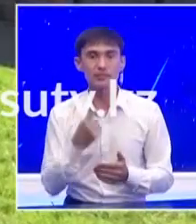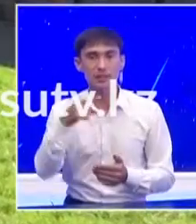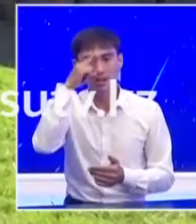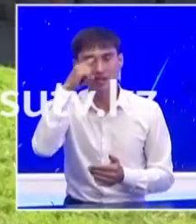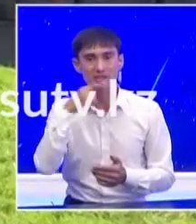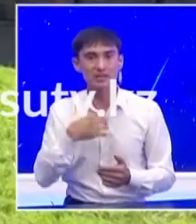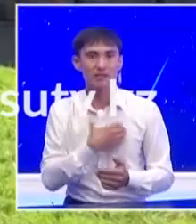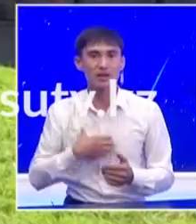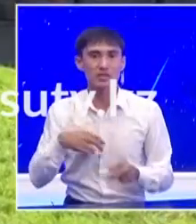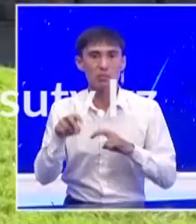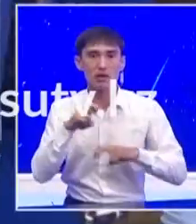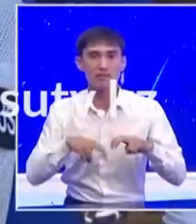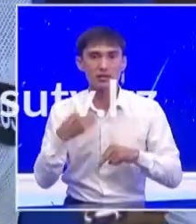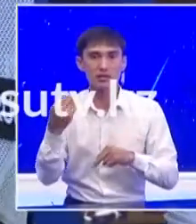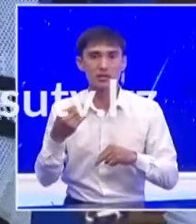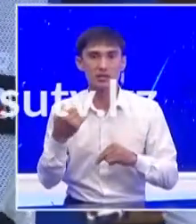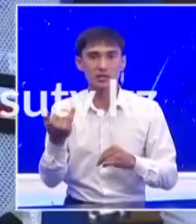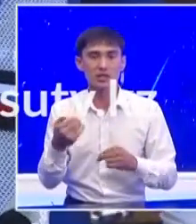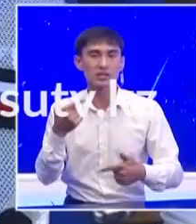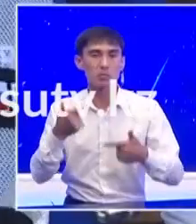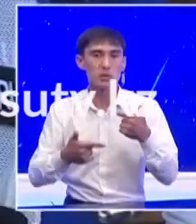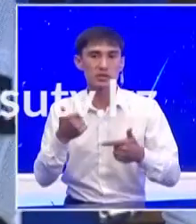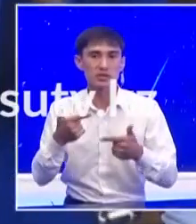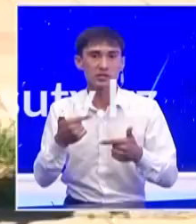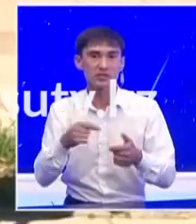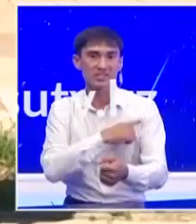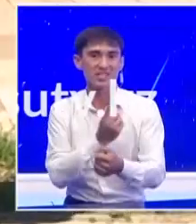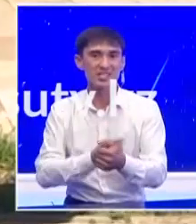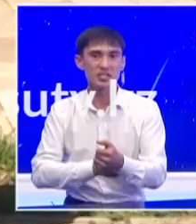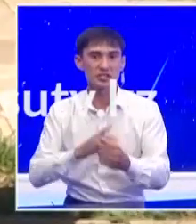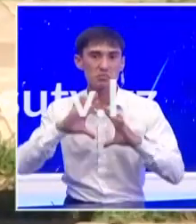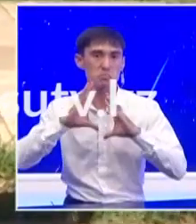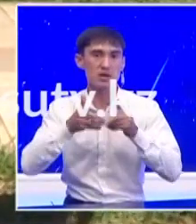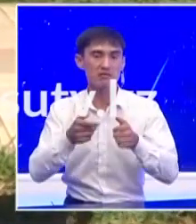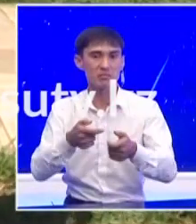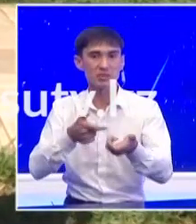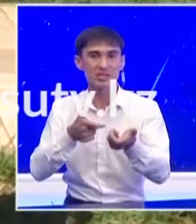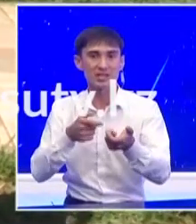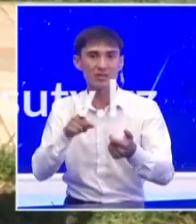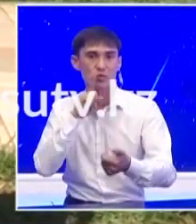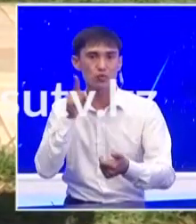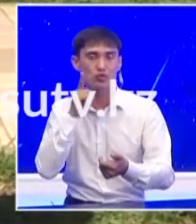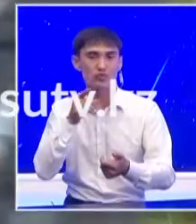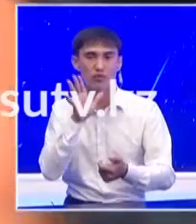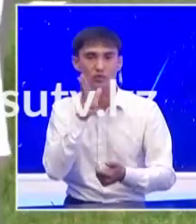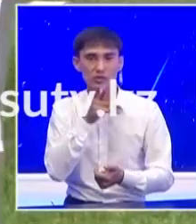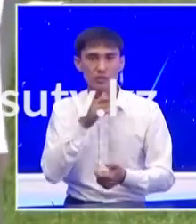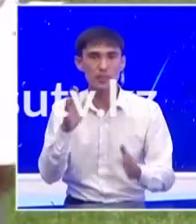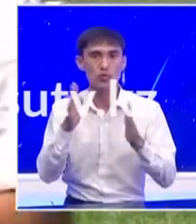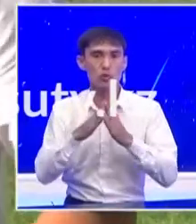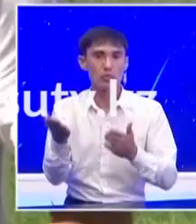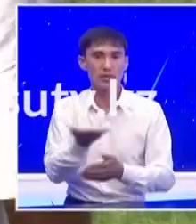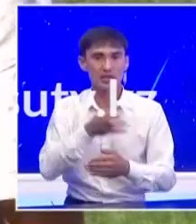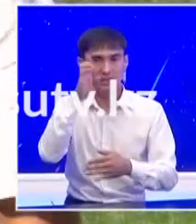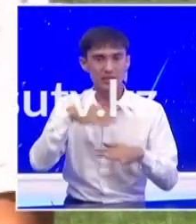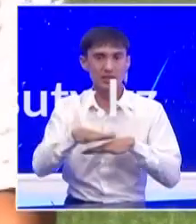сил наших ведущих стендовиков в очном соперничестве с сильнейшими мировыми стрелками юношеского возраста. Дома наша страна выставила